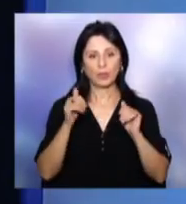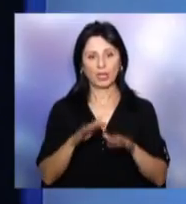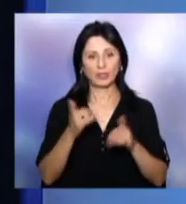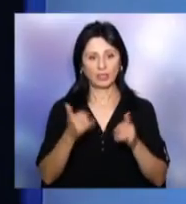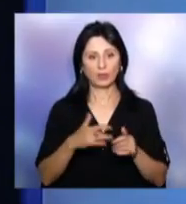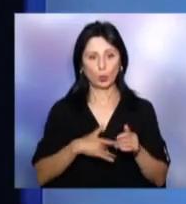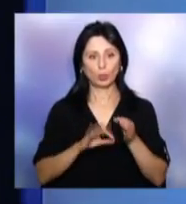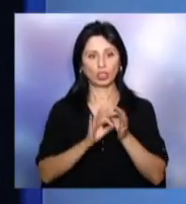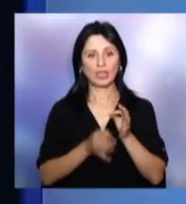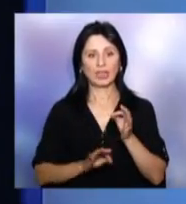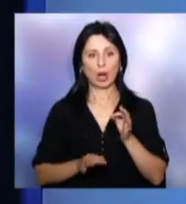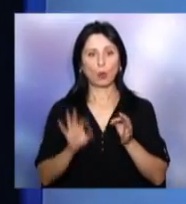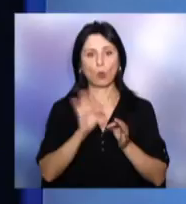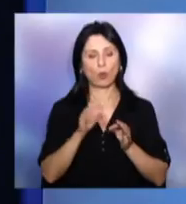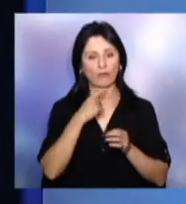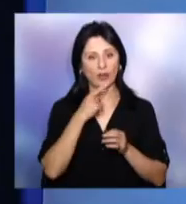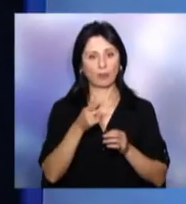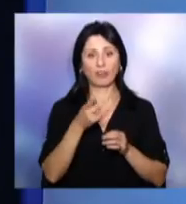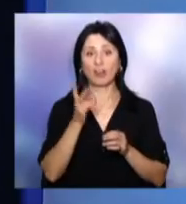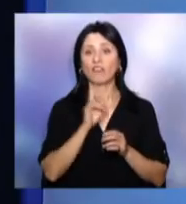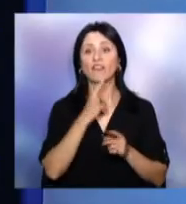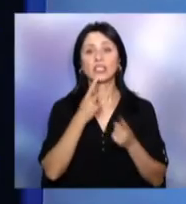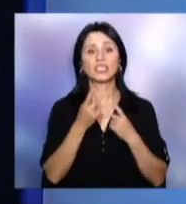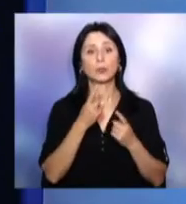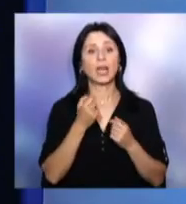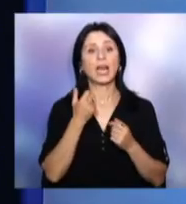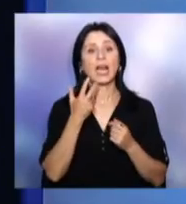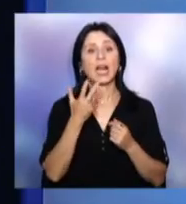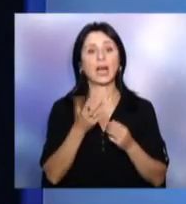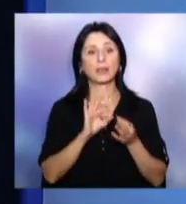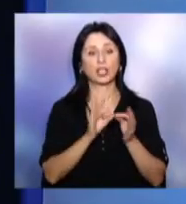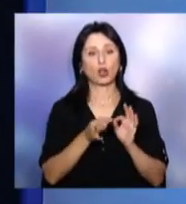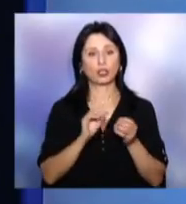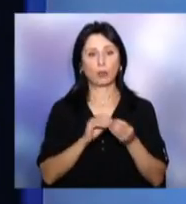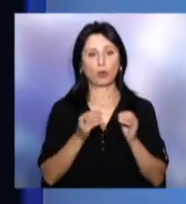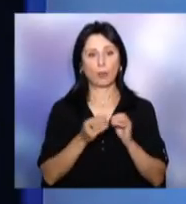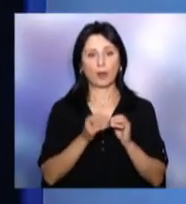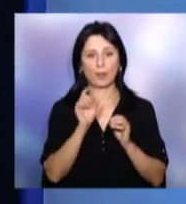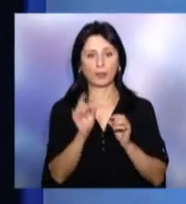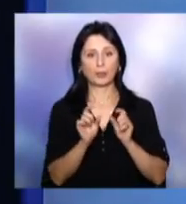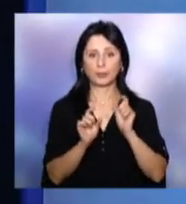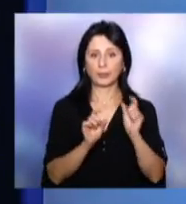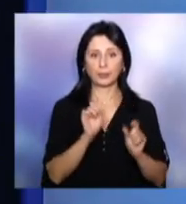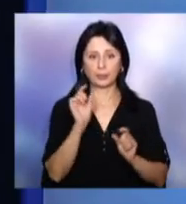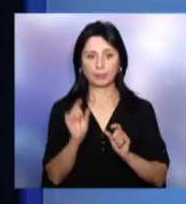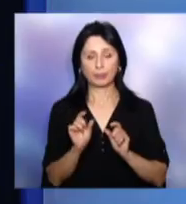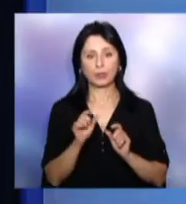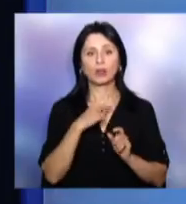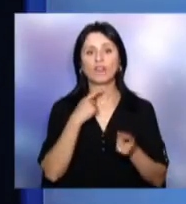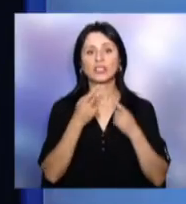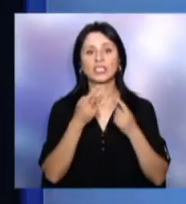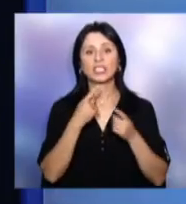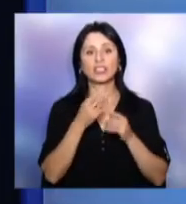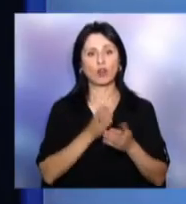გადავწყვიტეთ კუჭ-ნაწლავის ტრაქციების საუბროთ, მაგრამ ვისაუბროთ რამდენიმე კონკრეტული პრობლემის ჭრილში, იმიტომ რომ თუ ჩვენ